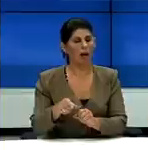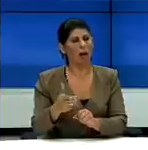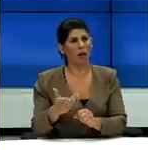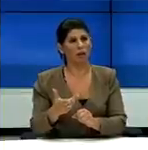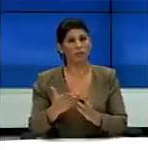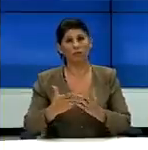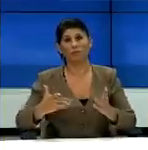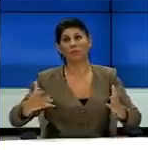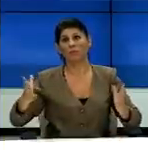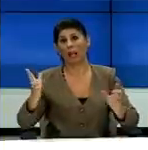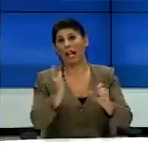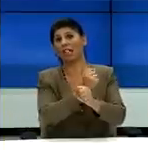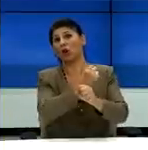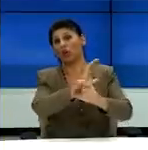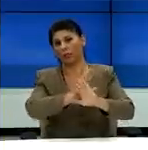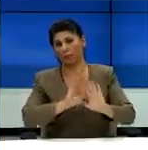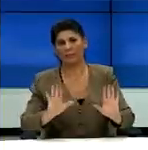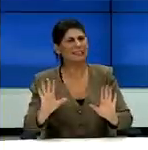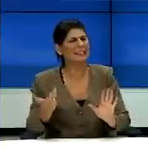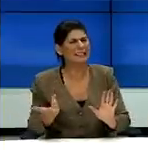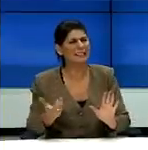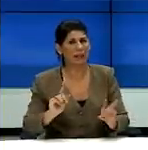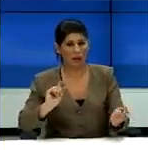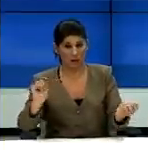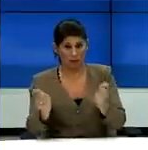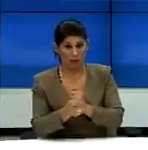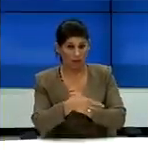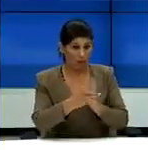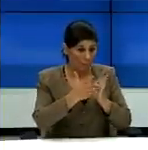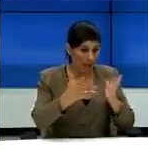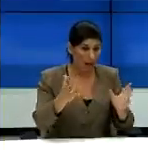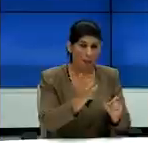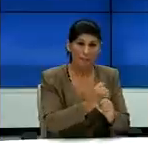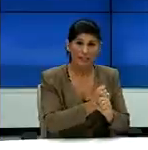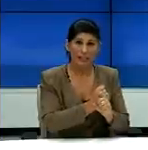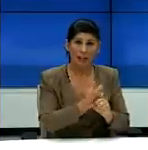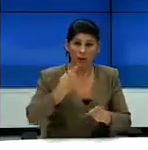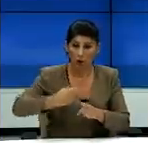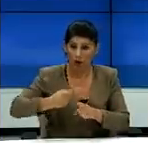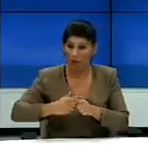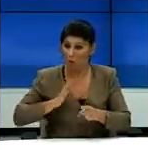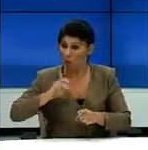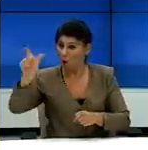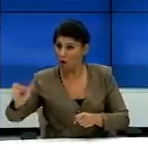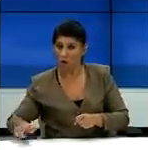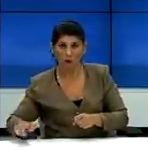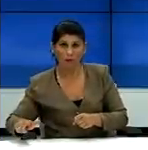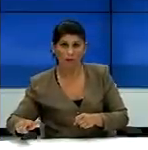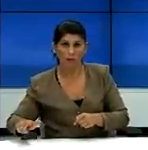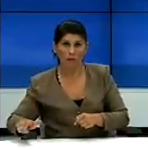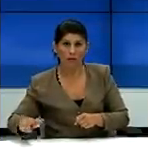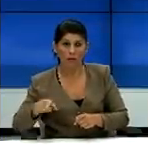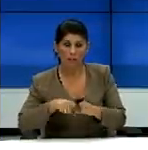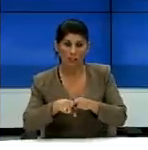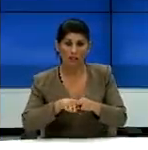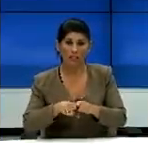Διότι κατόρθωμα είναι. Να μετατραπεί αυτή η μεγάλη επιτυχία του των Ελλήνων πολιτών σε σχέση με την